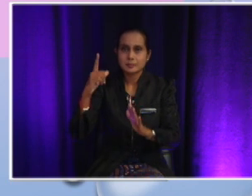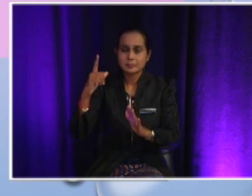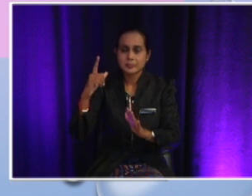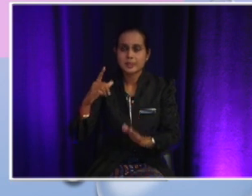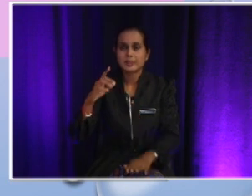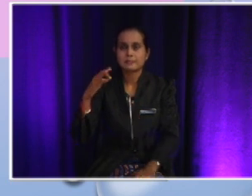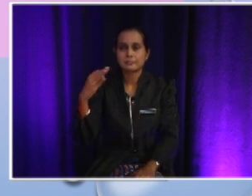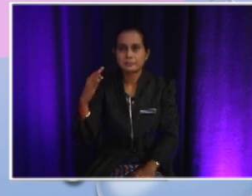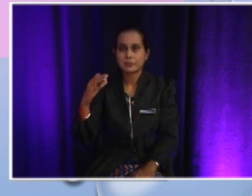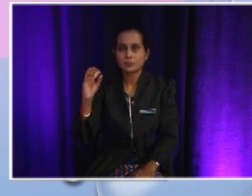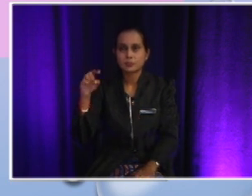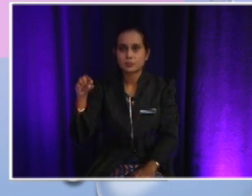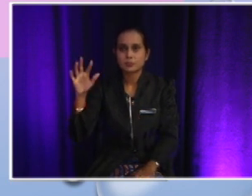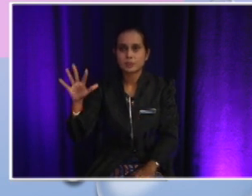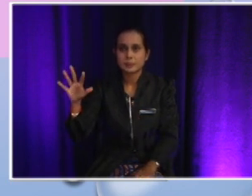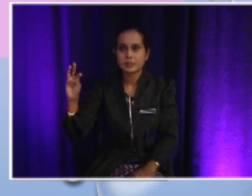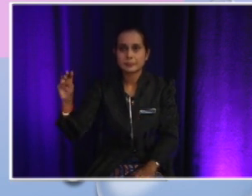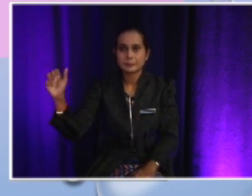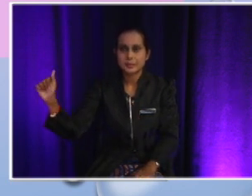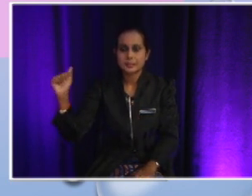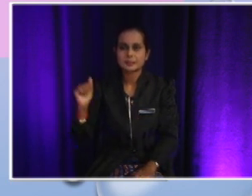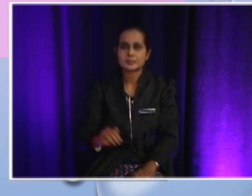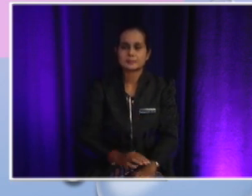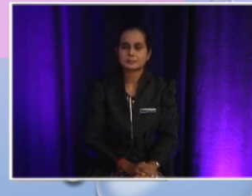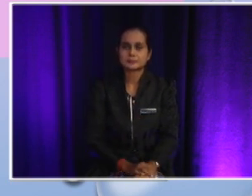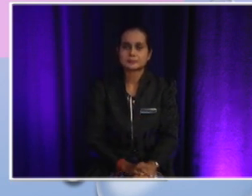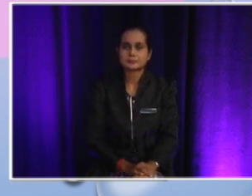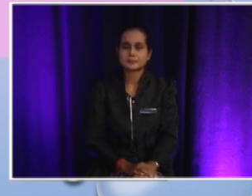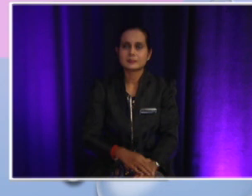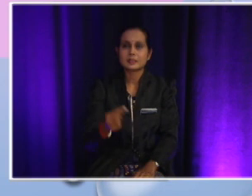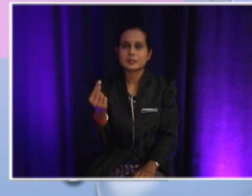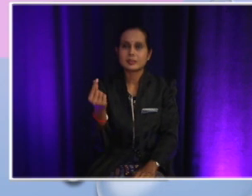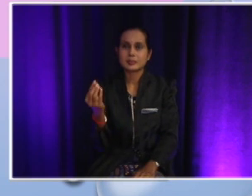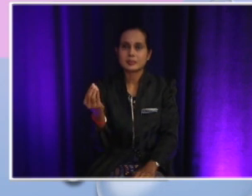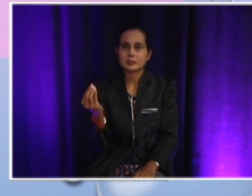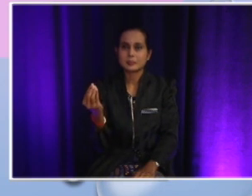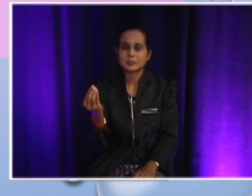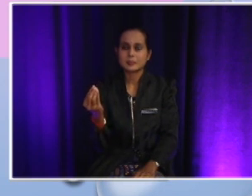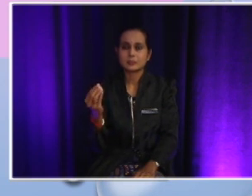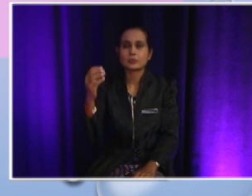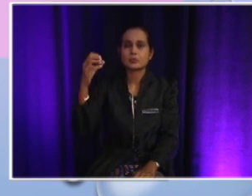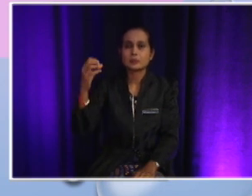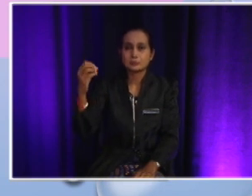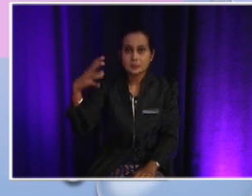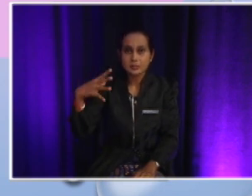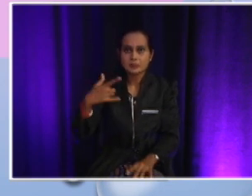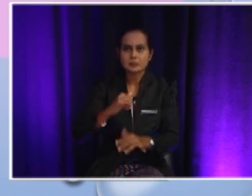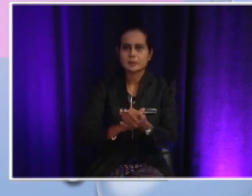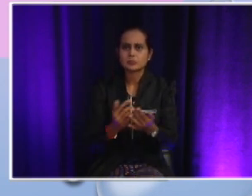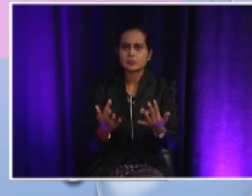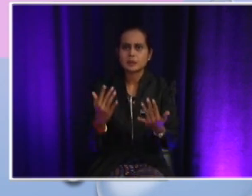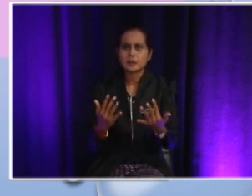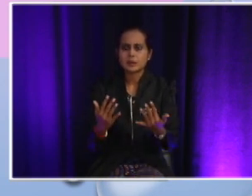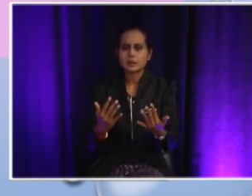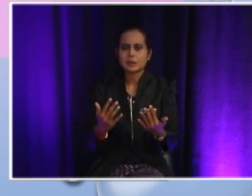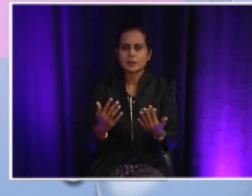0.5 mA tadi kan. Okey, mentol S1 menyala sebentar kemudian terbakar. Okey, kenapa saya